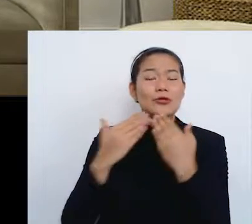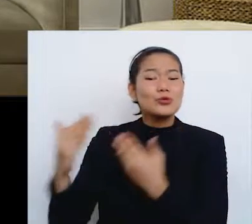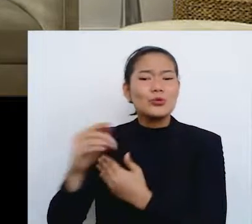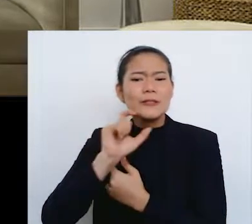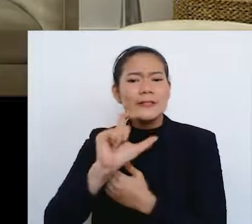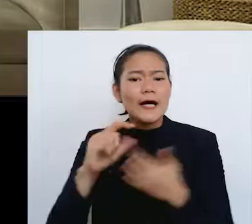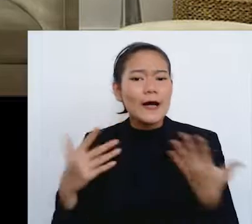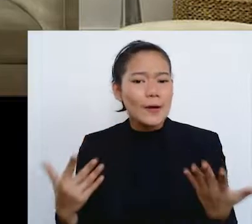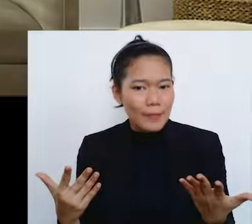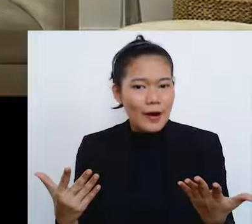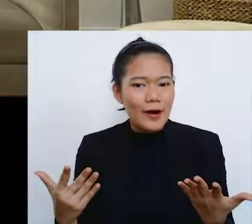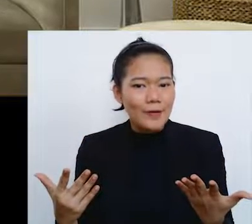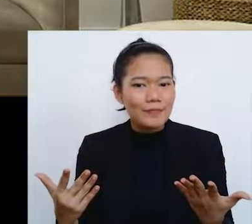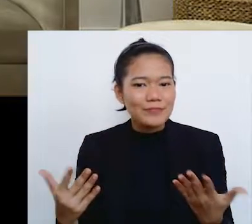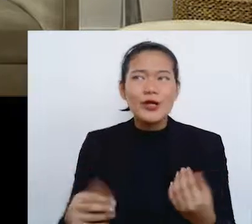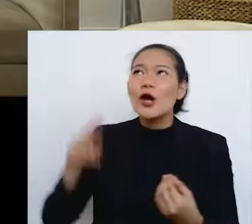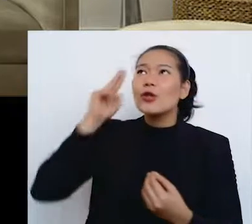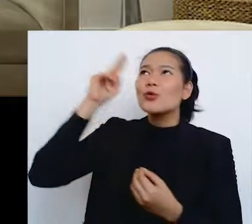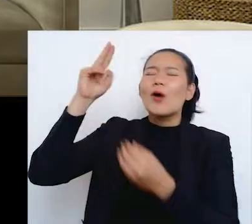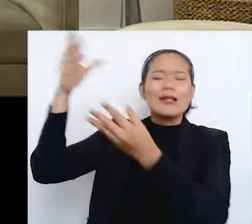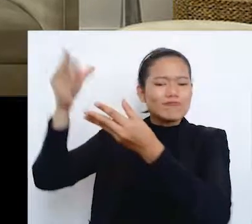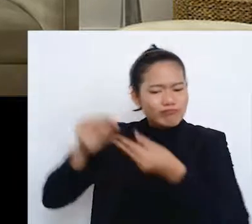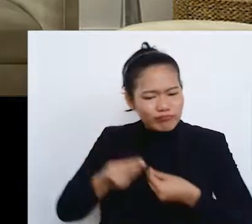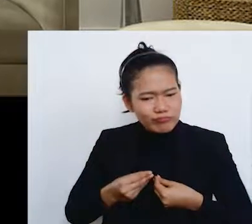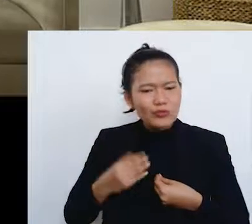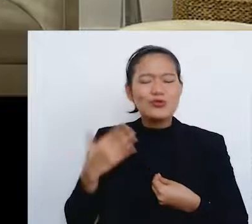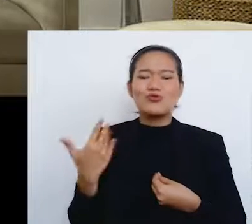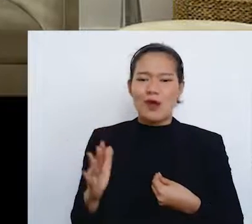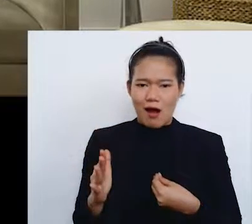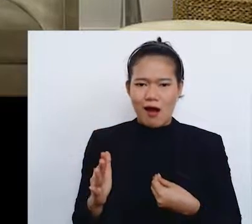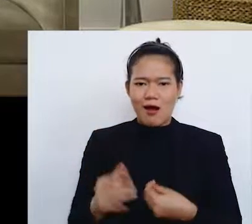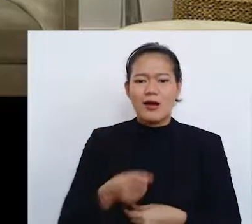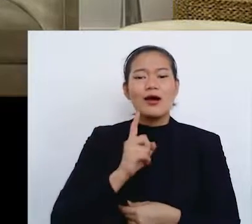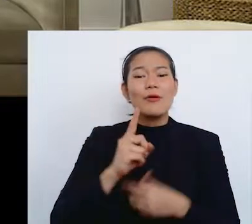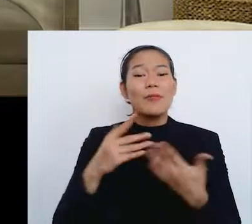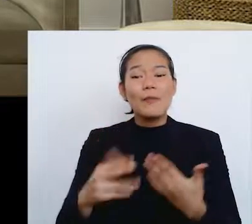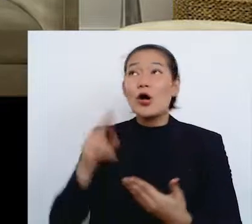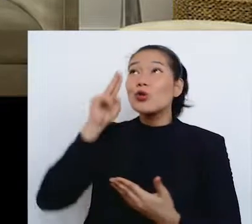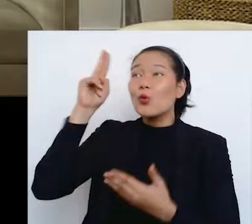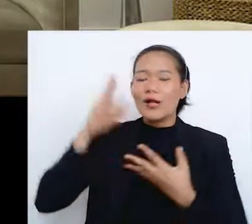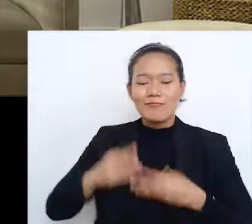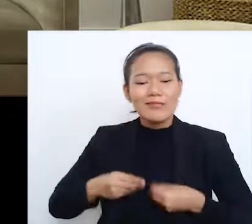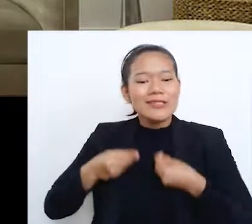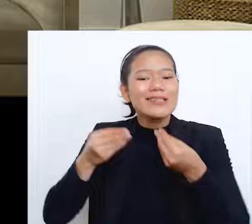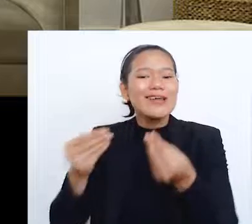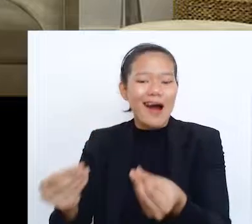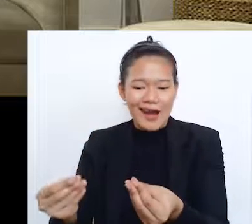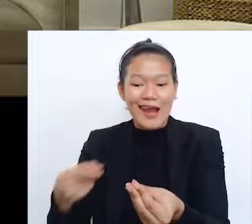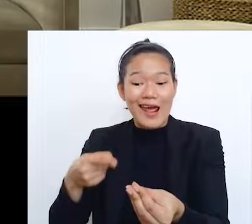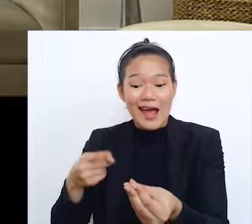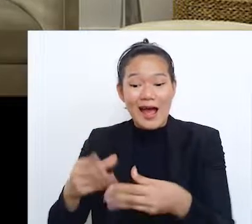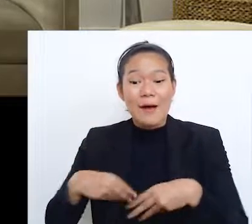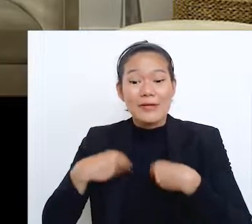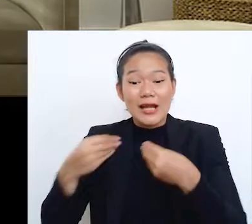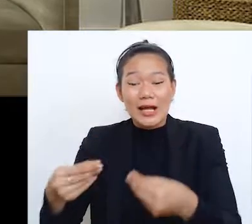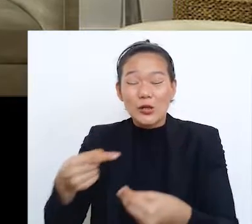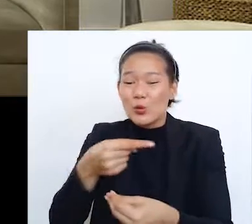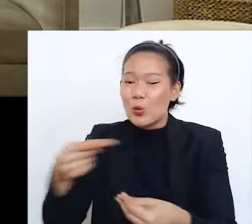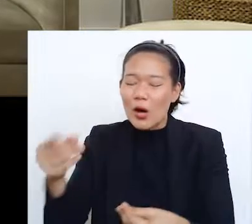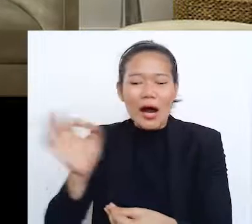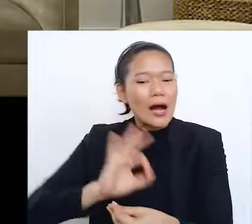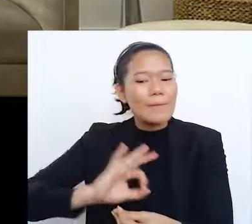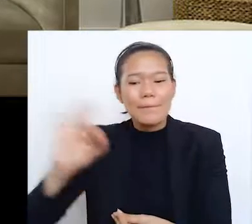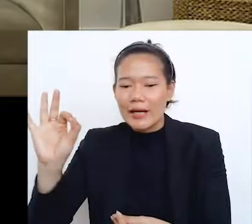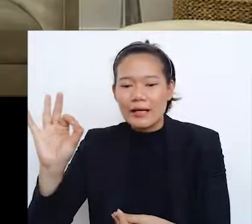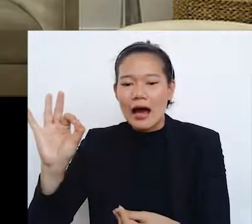Bersyukur dengan apa yang sudah Tuhan berikan. Karena Tuhan menyediakan itu tidak pernah